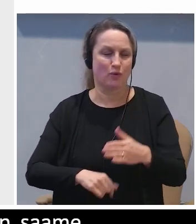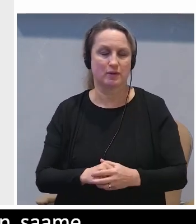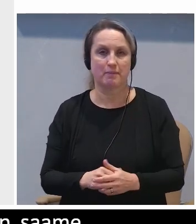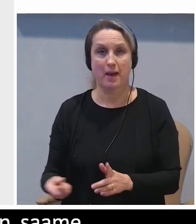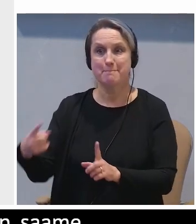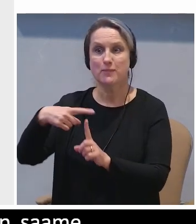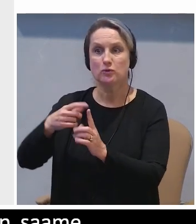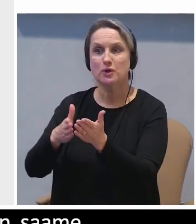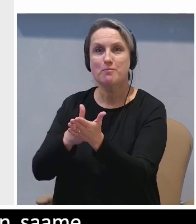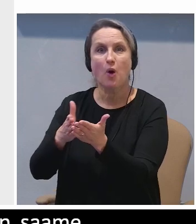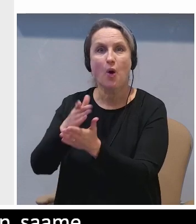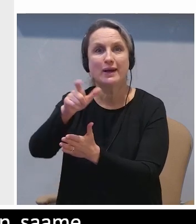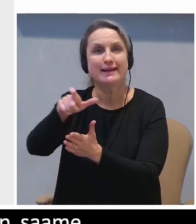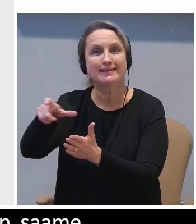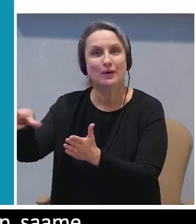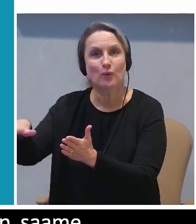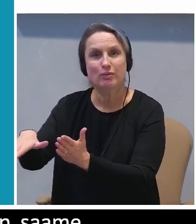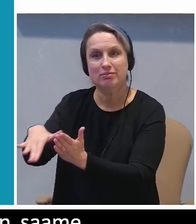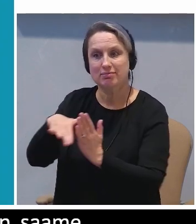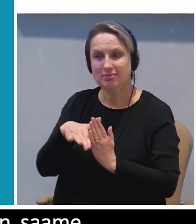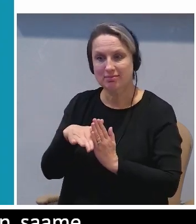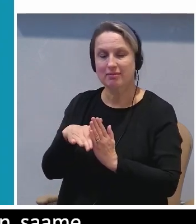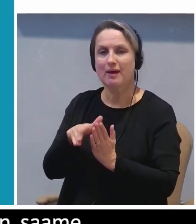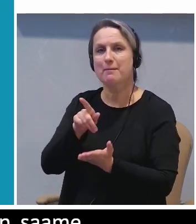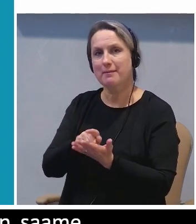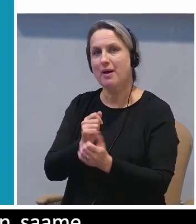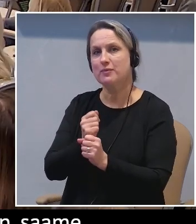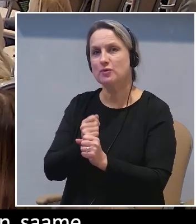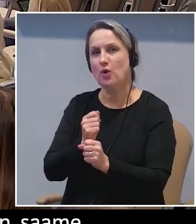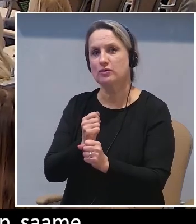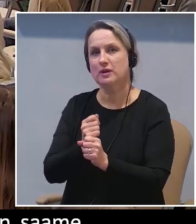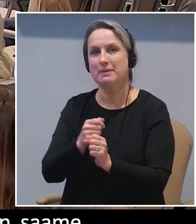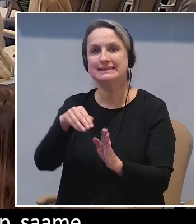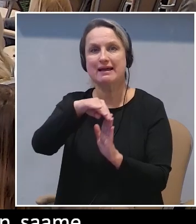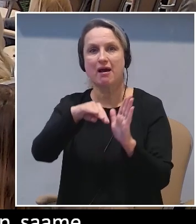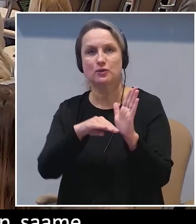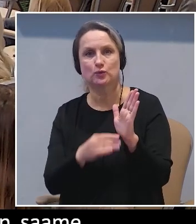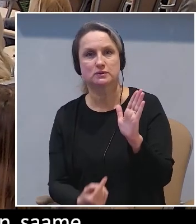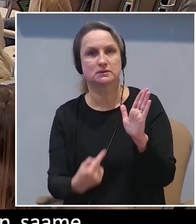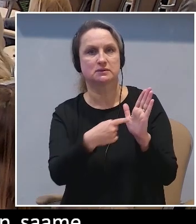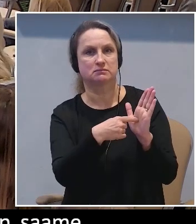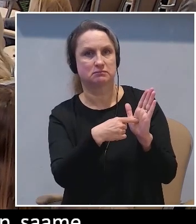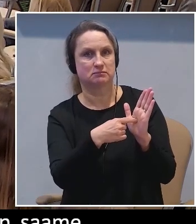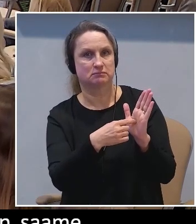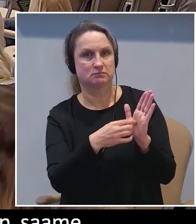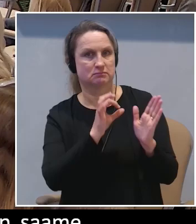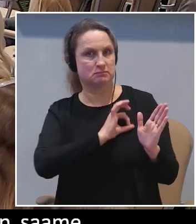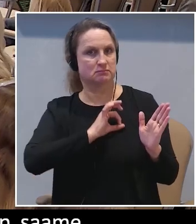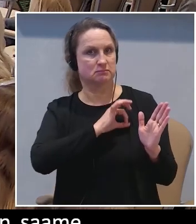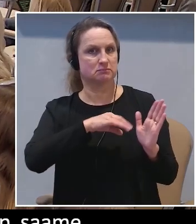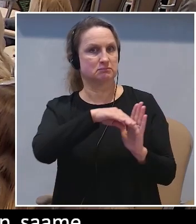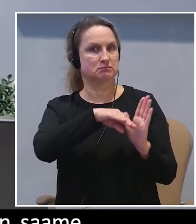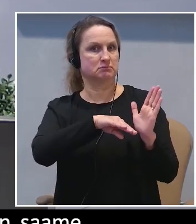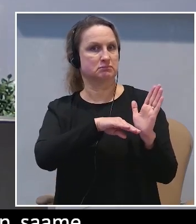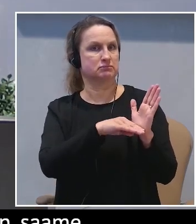And this is where osalusel the tegema costs come in. tööd So gene addiction. seadusandlusega ja So this regulatiivse is keskkonnaga where we take